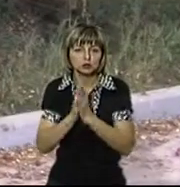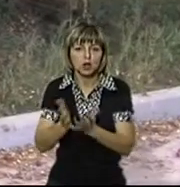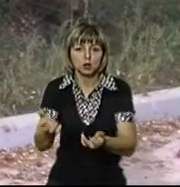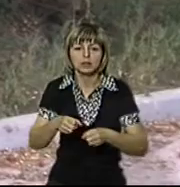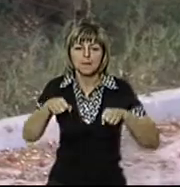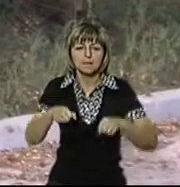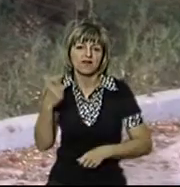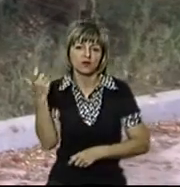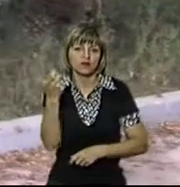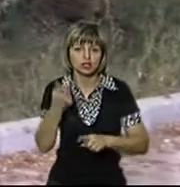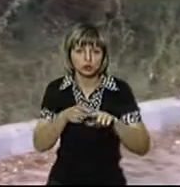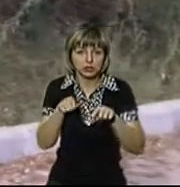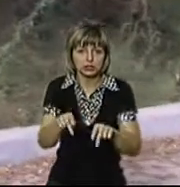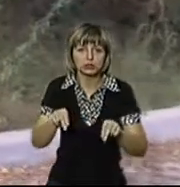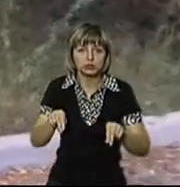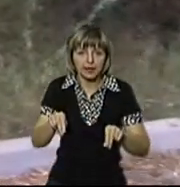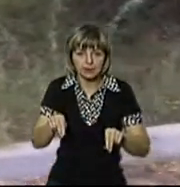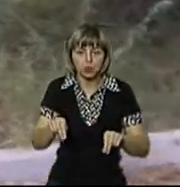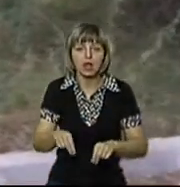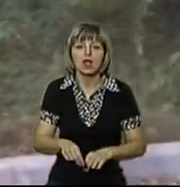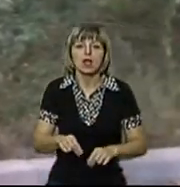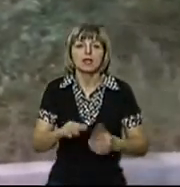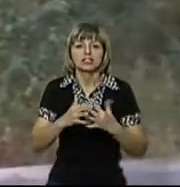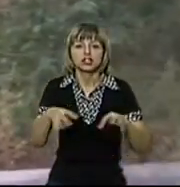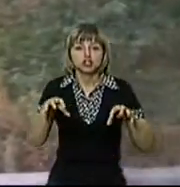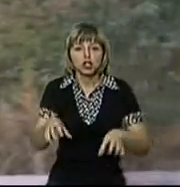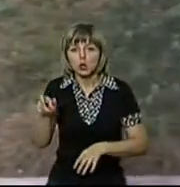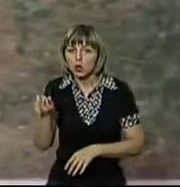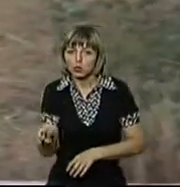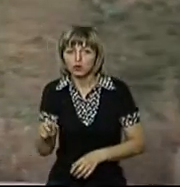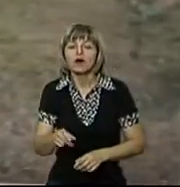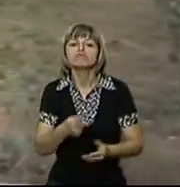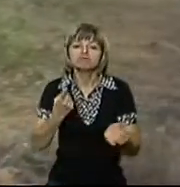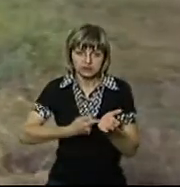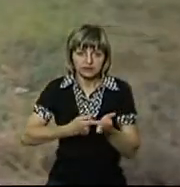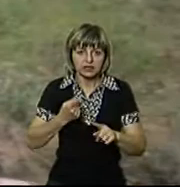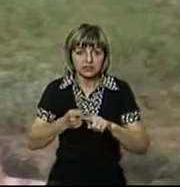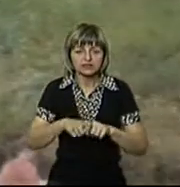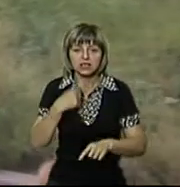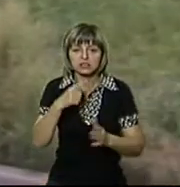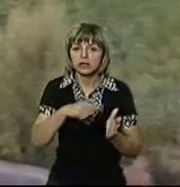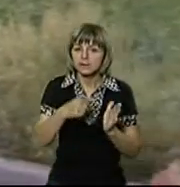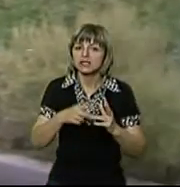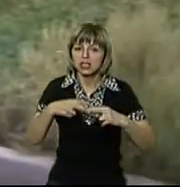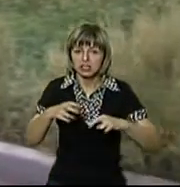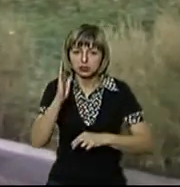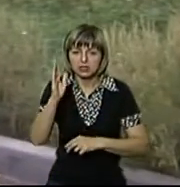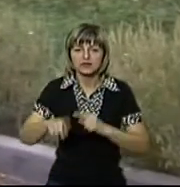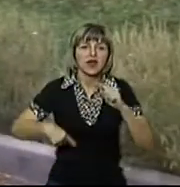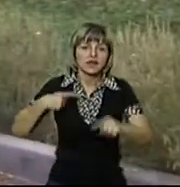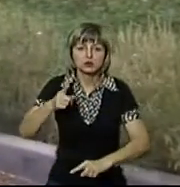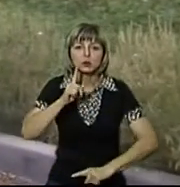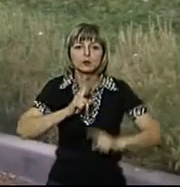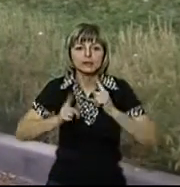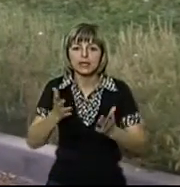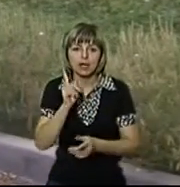право власності на цю землю. Прилуцький сільський голова Валентин Арчибасов підтвердив це. Каже, питання розглянуть на наступній сесії,